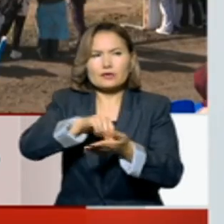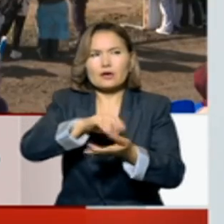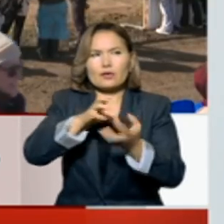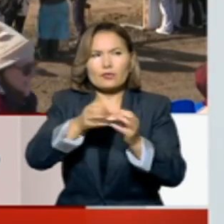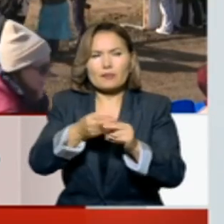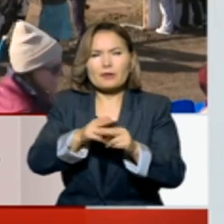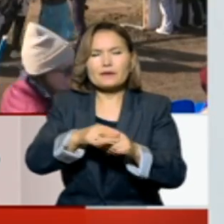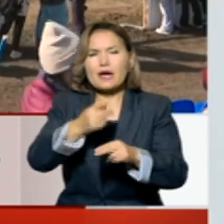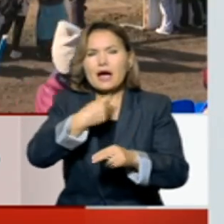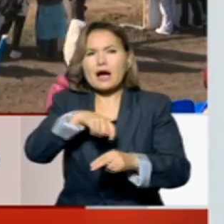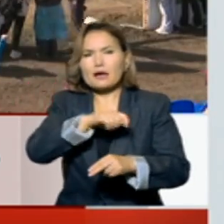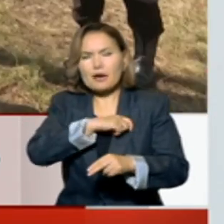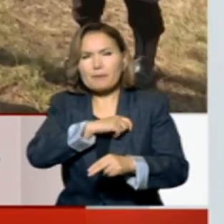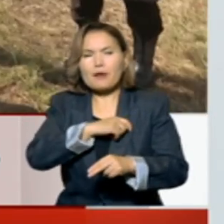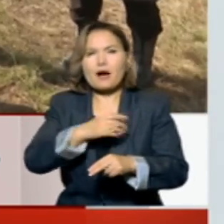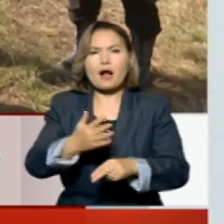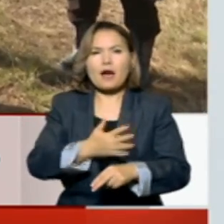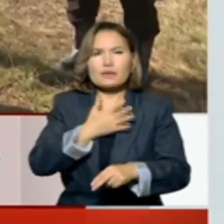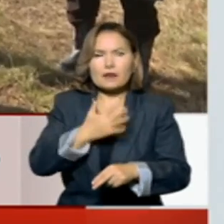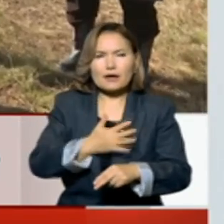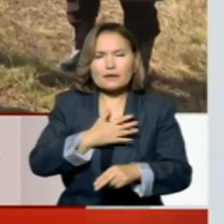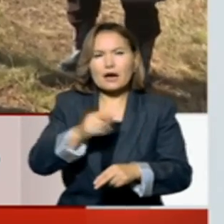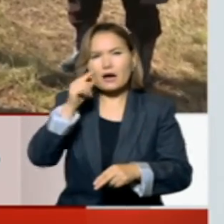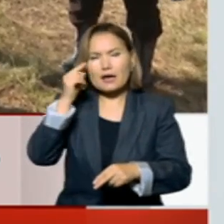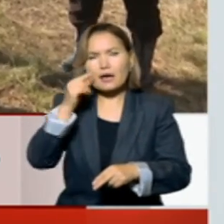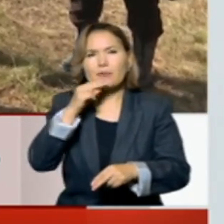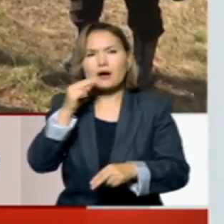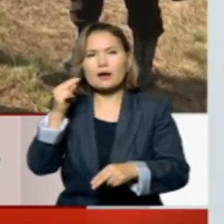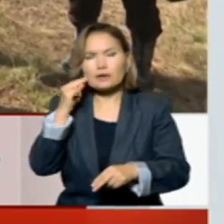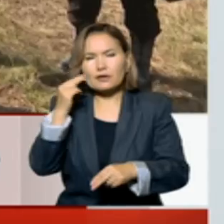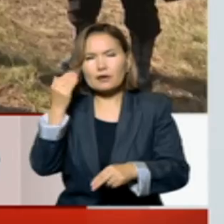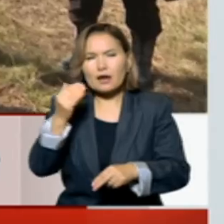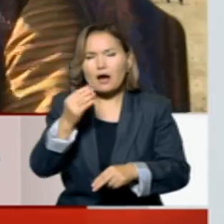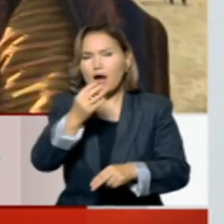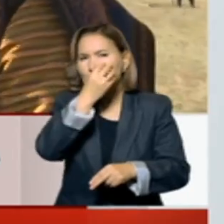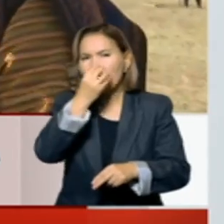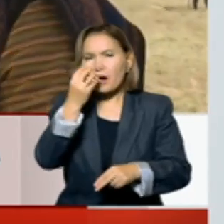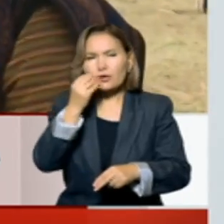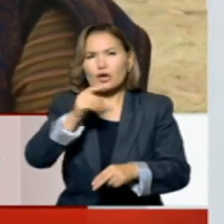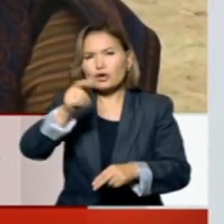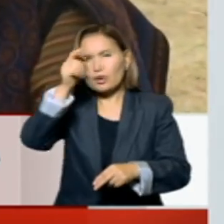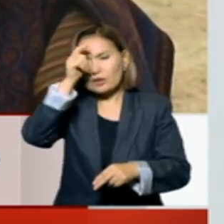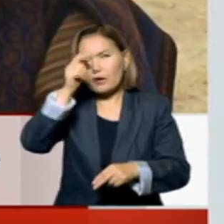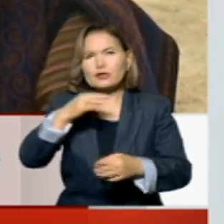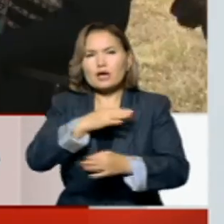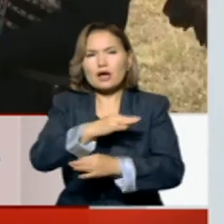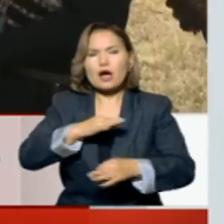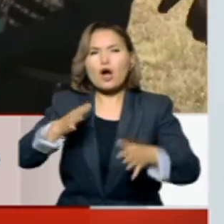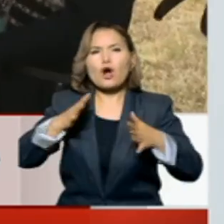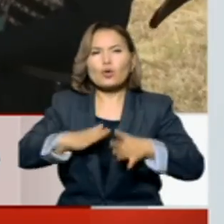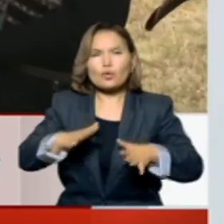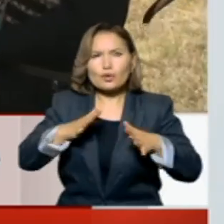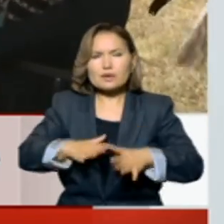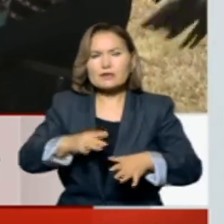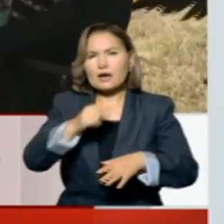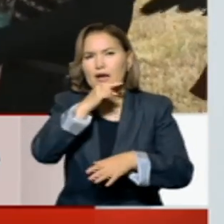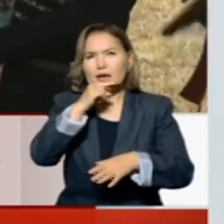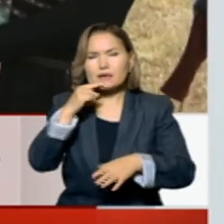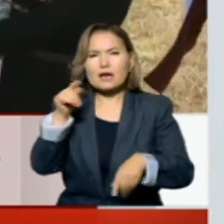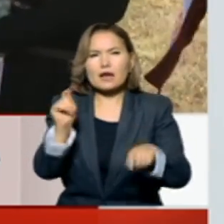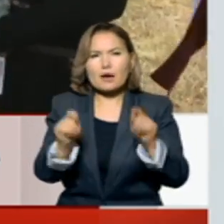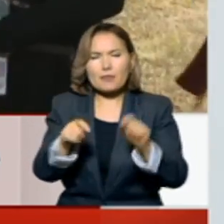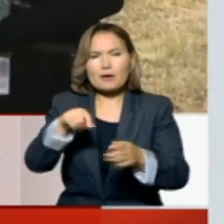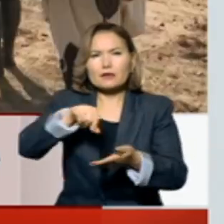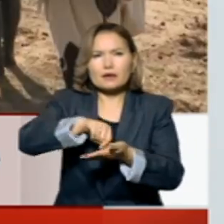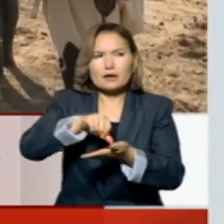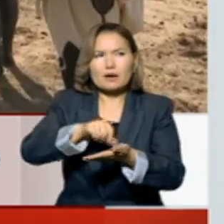айтар болсақ, Испания, Канада, Қырғызстан, Қытай, Моңғолия, Түркия, Мажарстан, Грузия, Ресейден келген